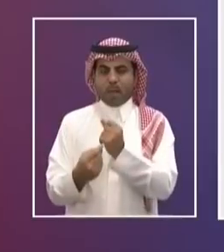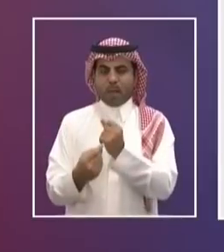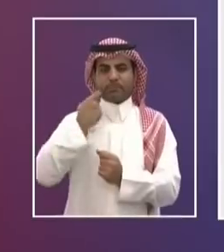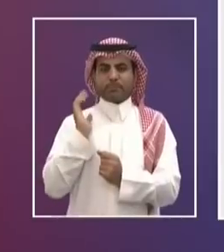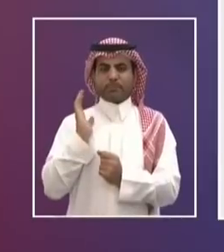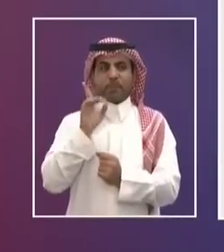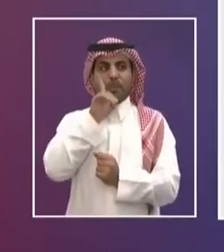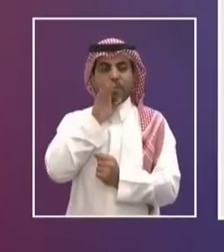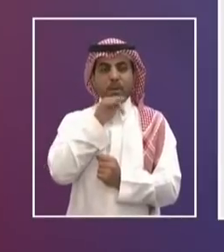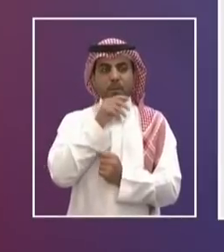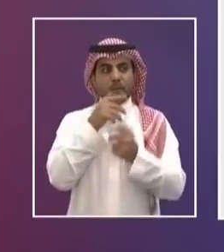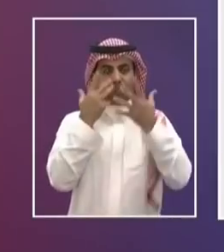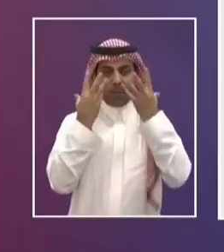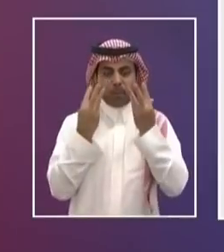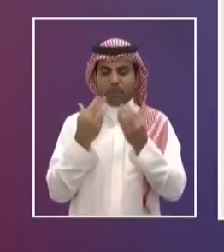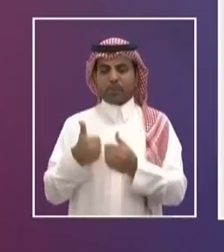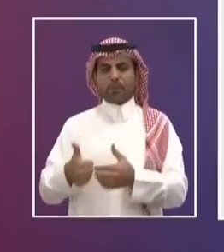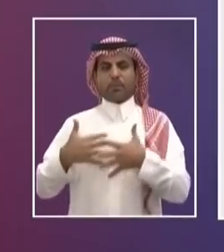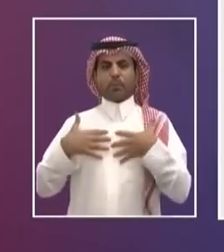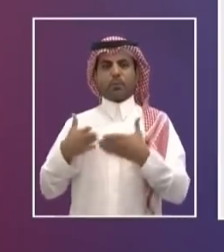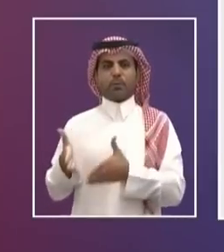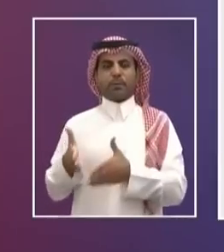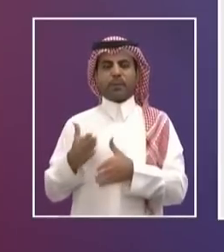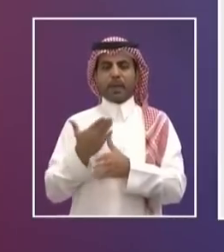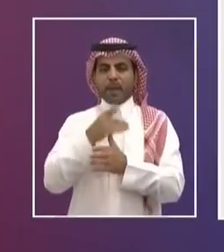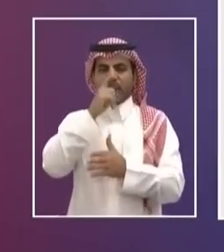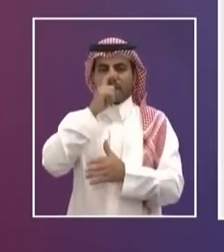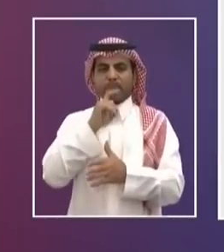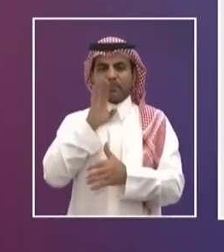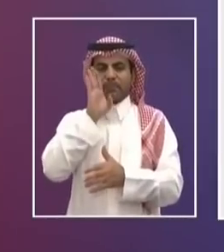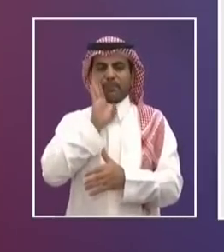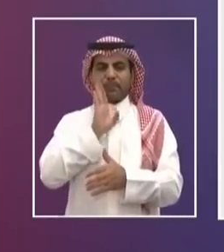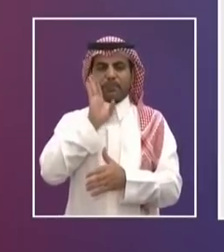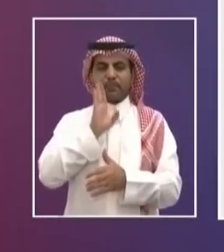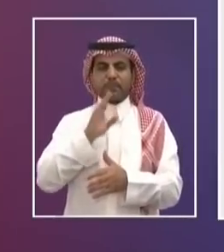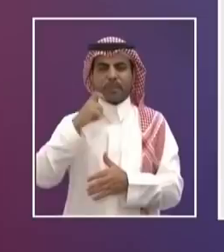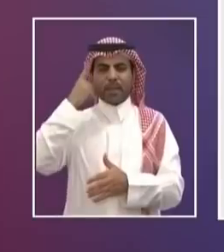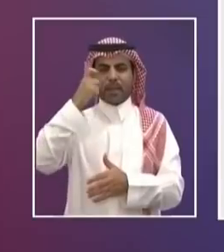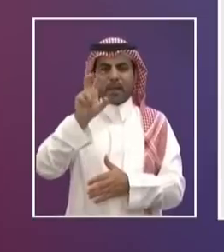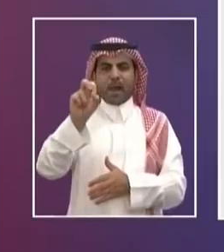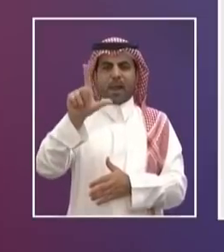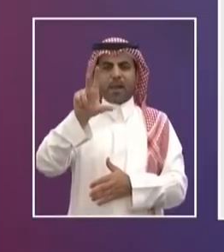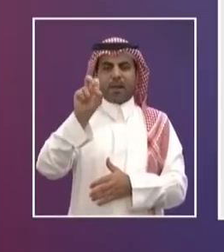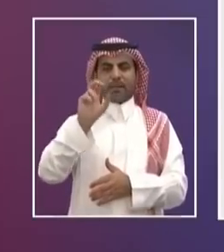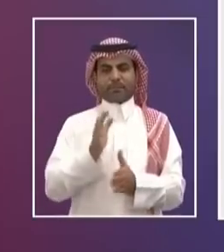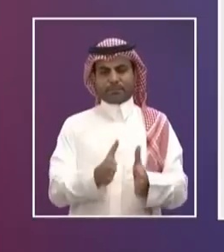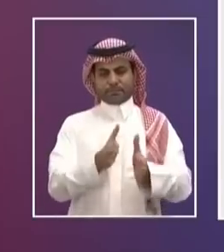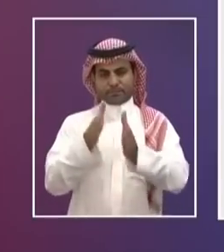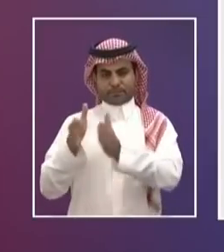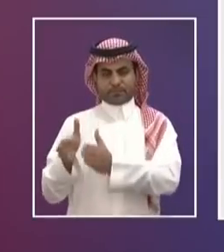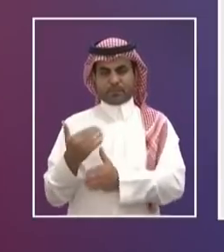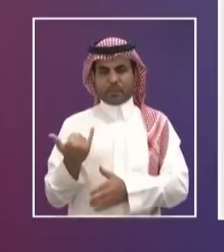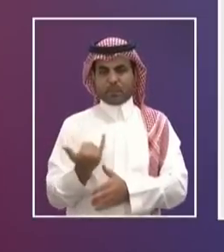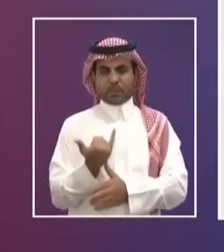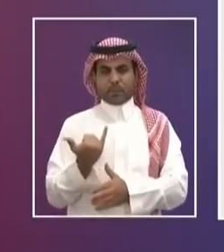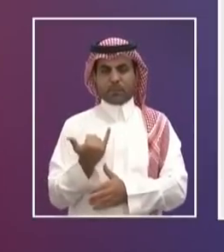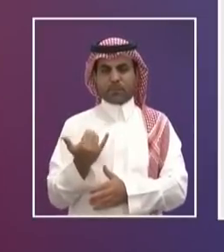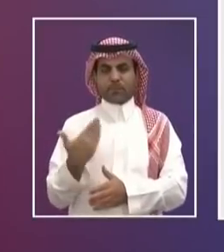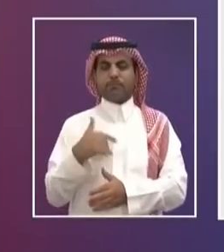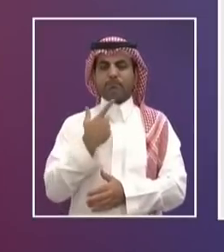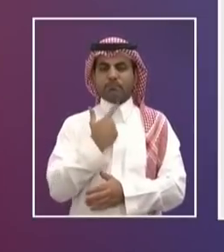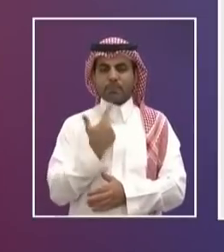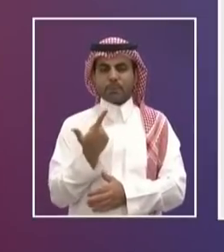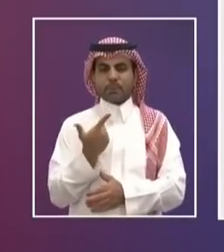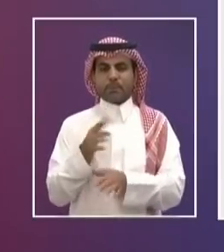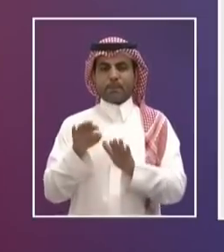تأهيل الطفل إلى الرجوع للمدارس أو حتى تجاوز القلق بأي شكل من أشكال، فلذلك نحتاج